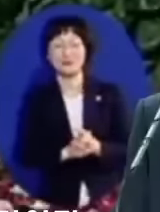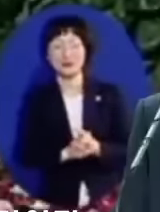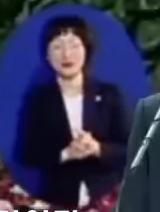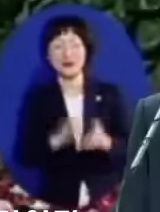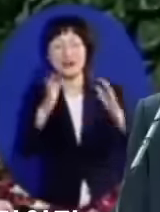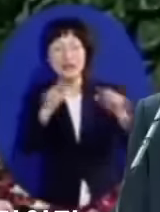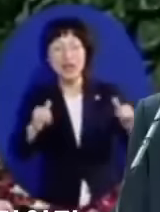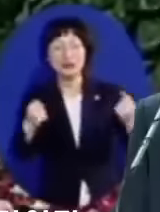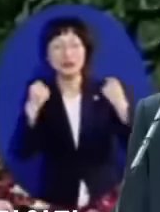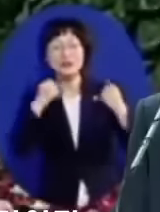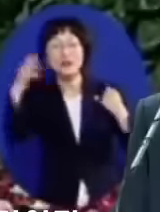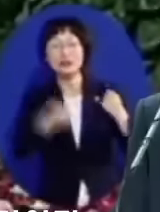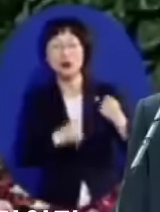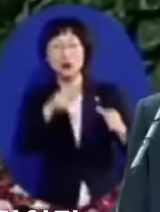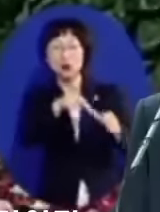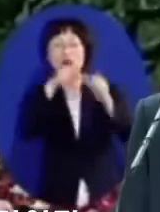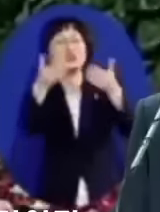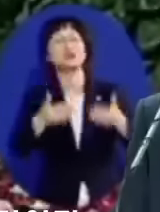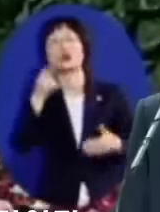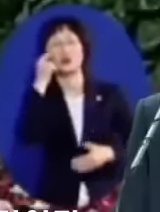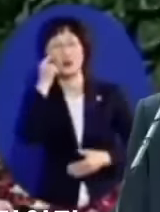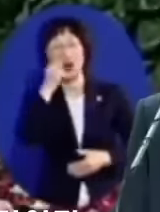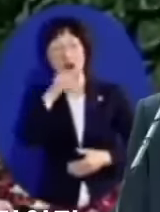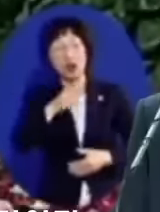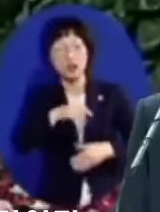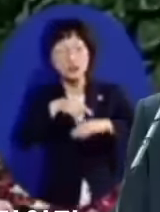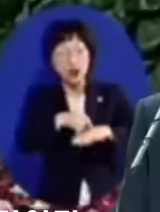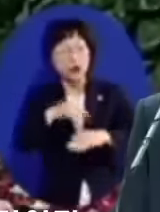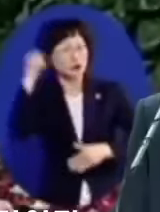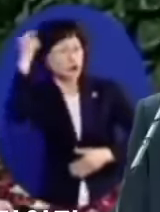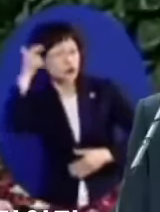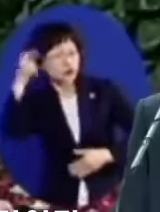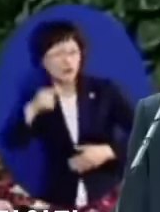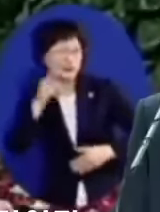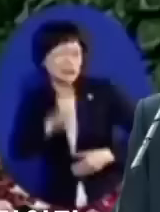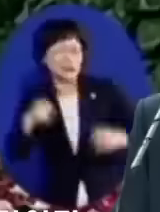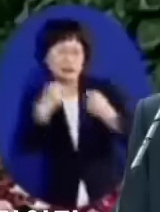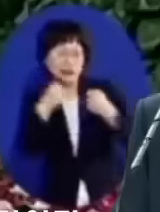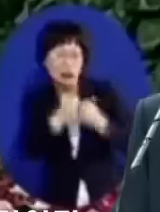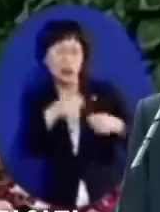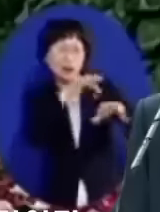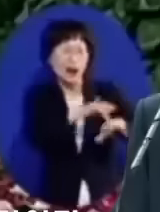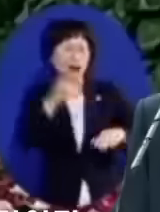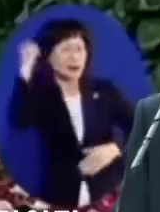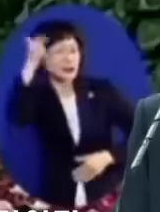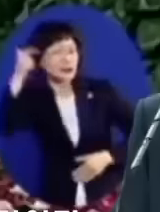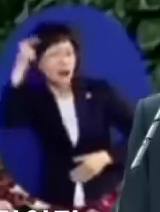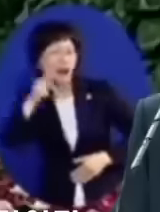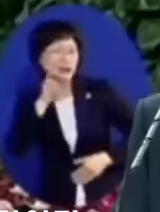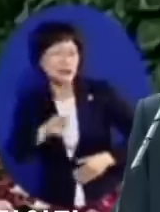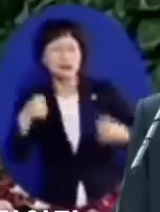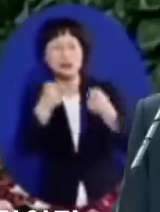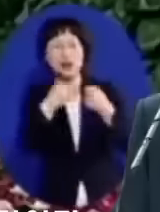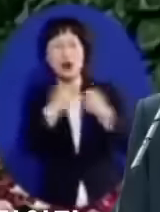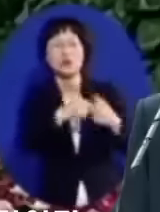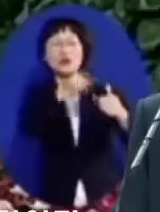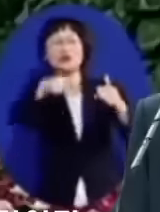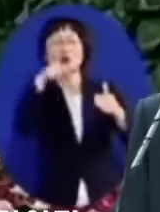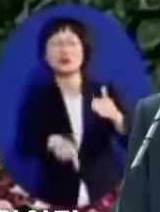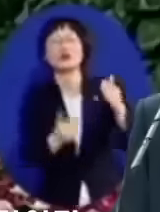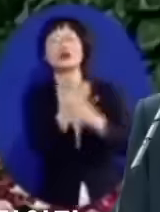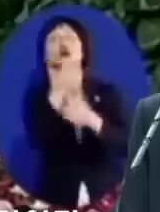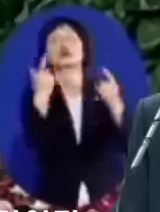사람의 힘으로 건져낼 수 없는 것입니다. 영과 육의 치열한 싸움, 마귀와 성령과의 치열한 싸움이 우리 속에 일어나는